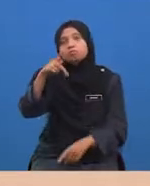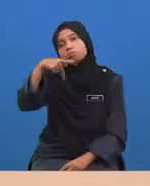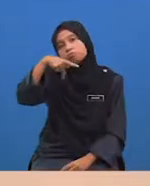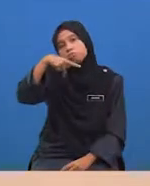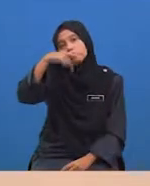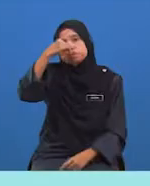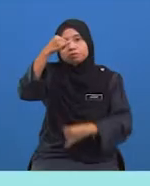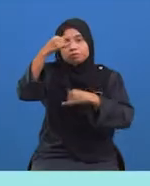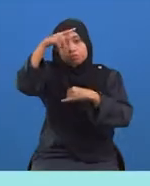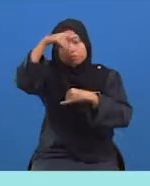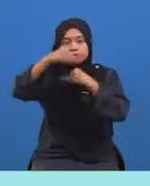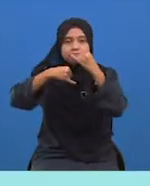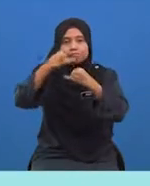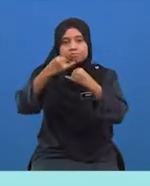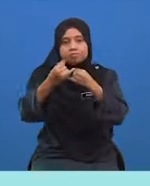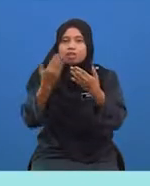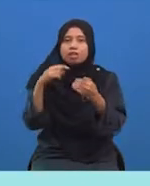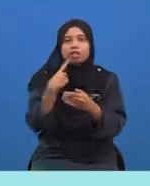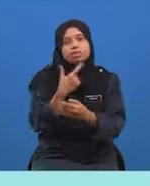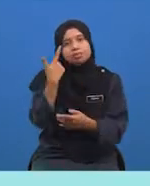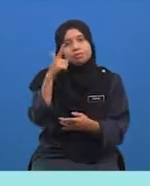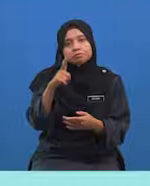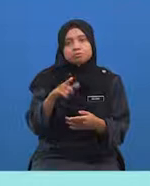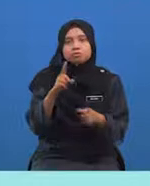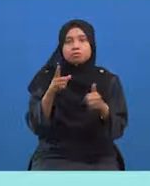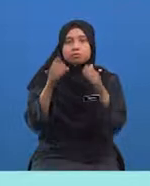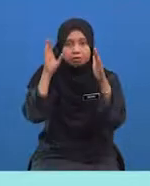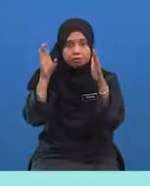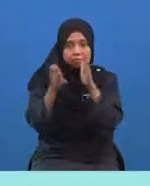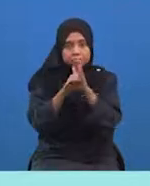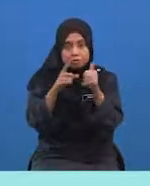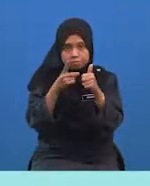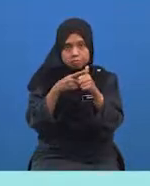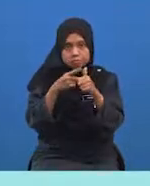Putrajaya. Mari kita lihat paparan cikgu yang pertama.